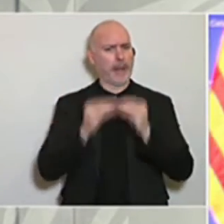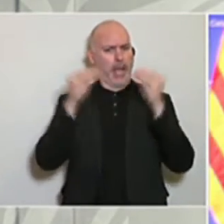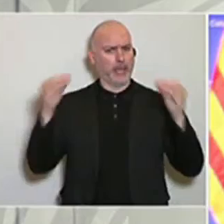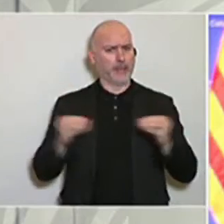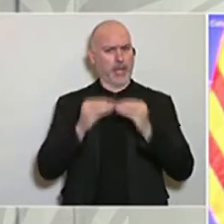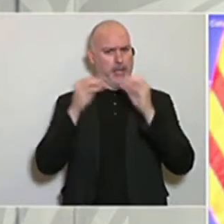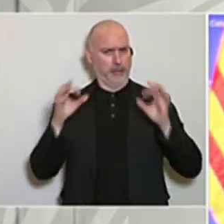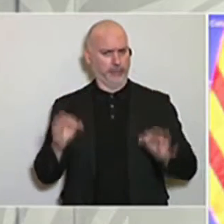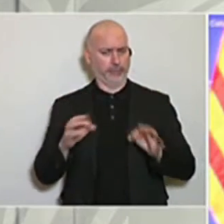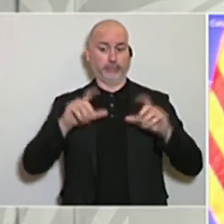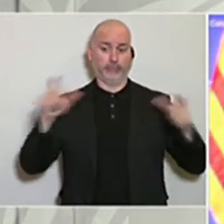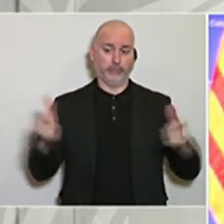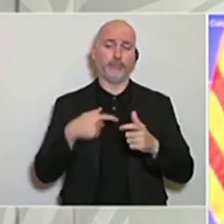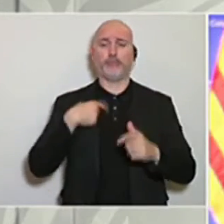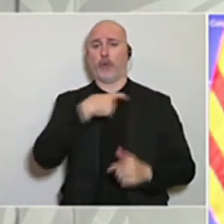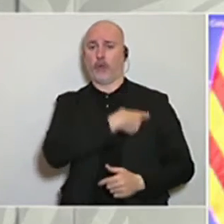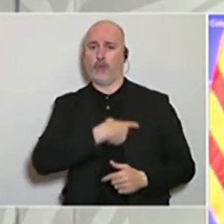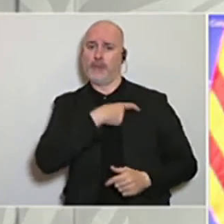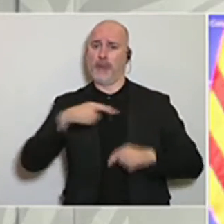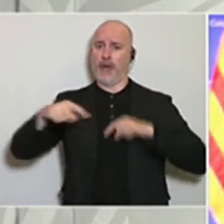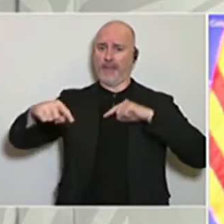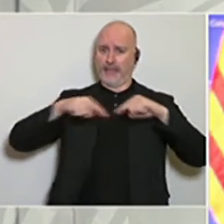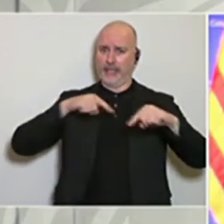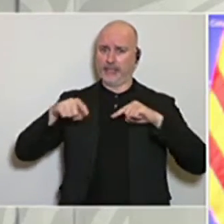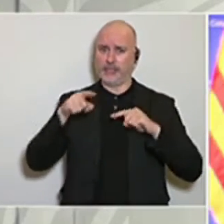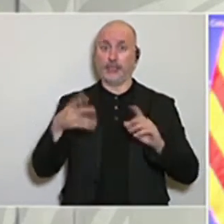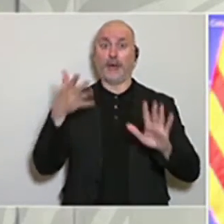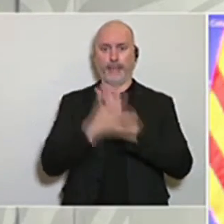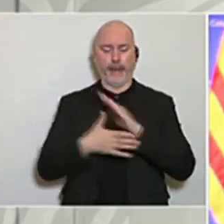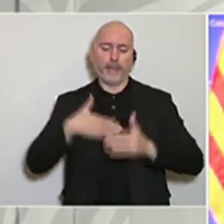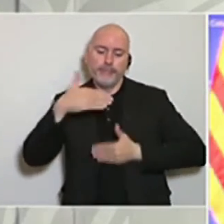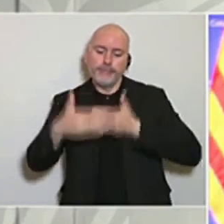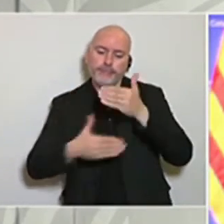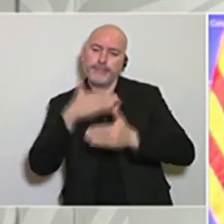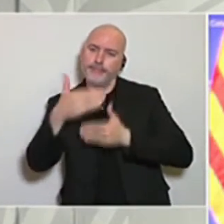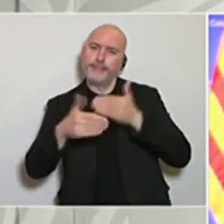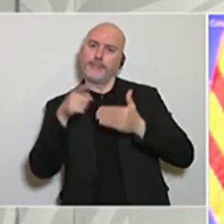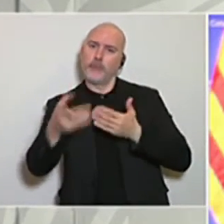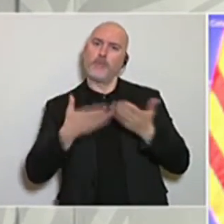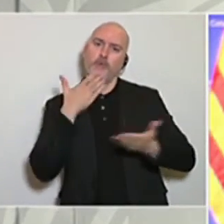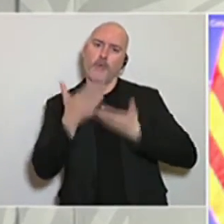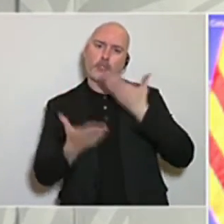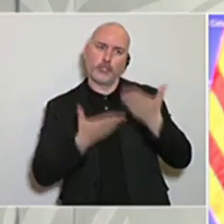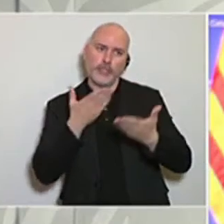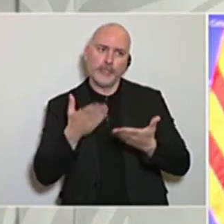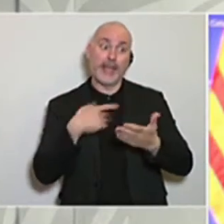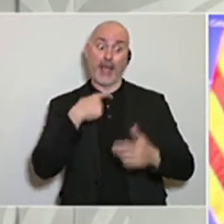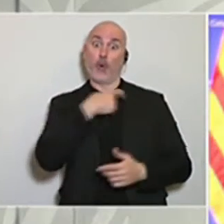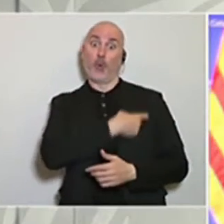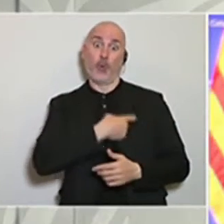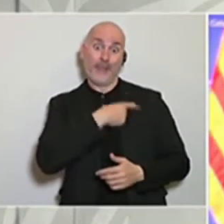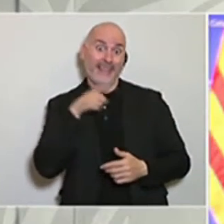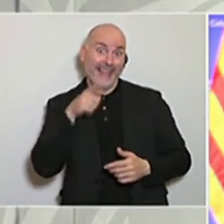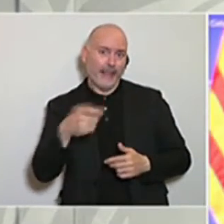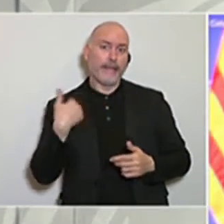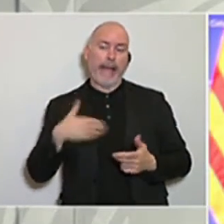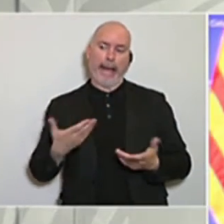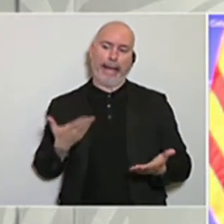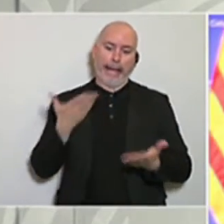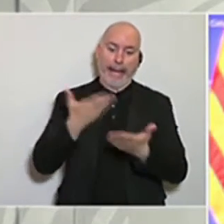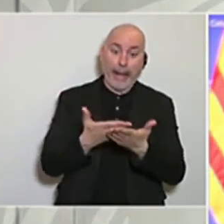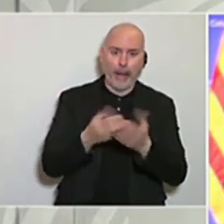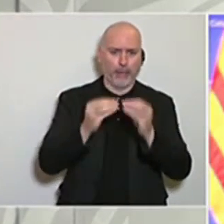reuneix el comitè de direcció d'aquesta comissió per anar avançant en les propostes. Des d'aquest comitè s'està plantejant aquest document que